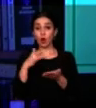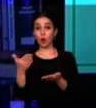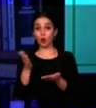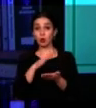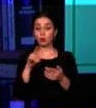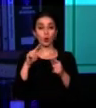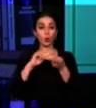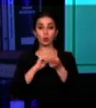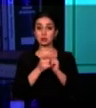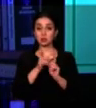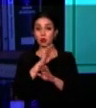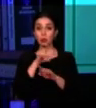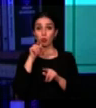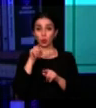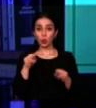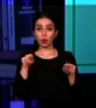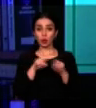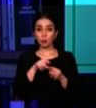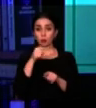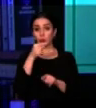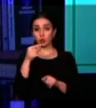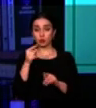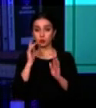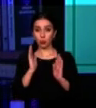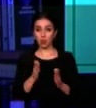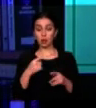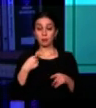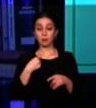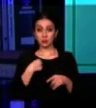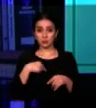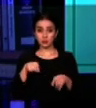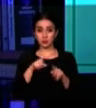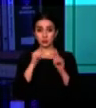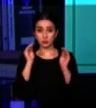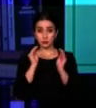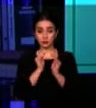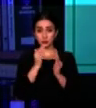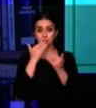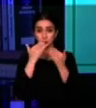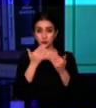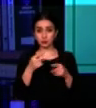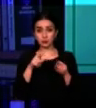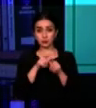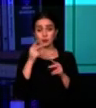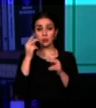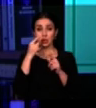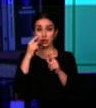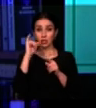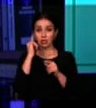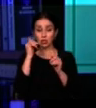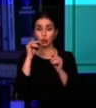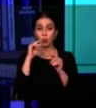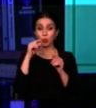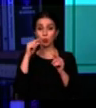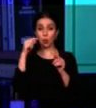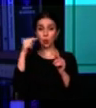ishora o'zgarmaydi. U ham minus bo'ladi. Bizga kichkina so'ralyapti. Y o'qidan kichkina